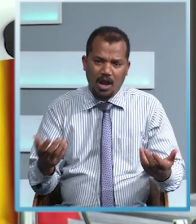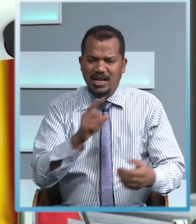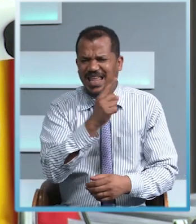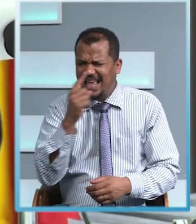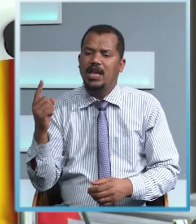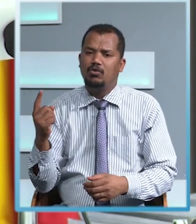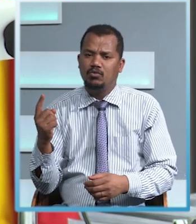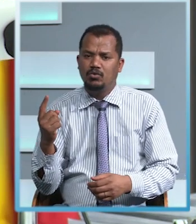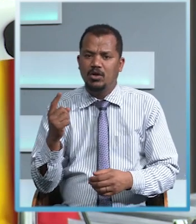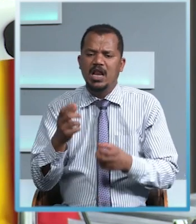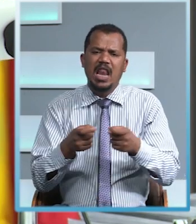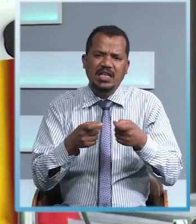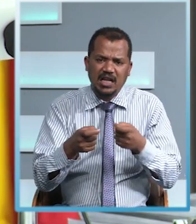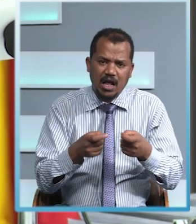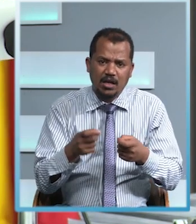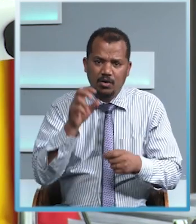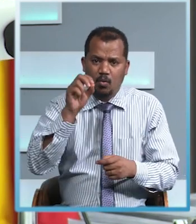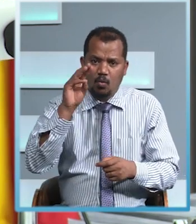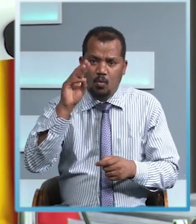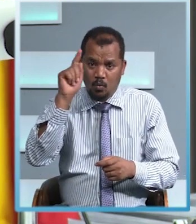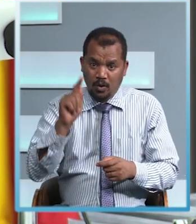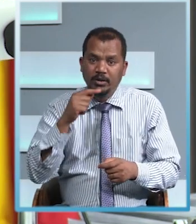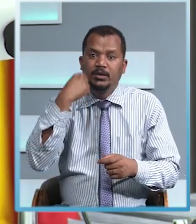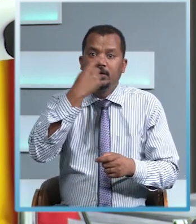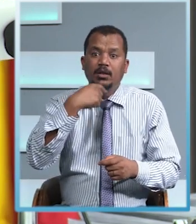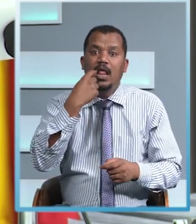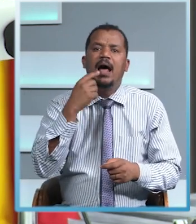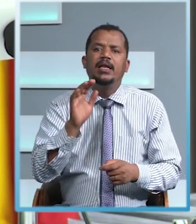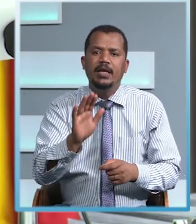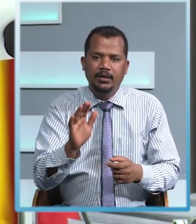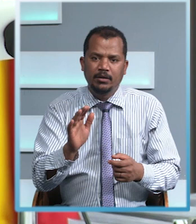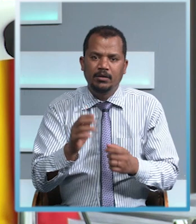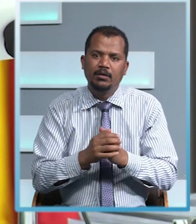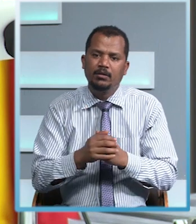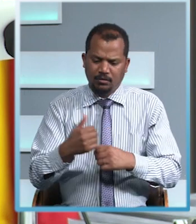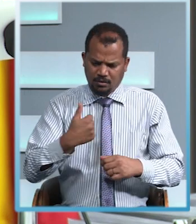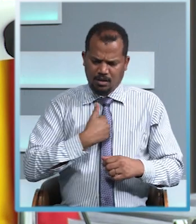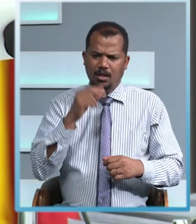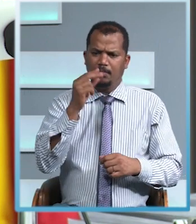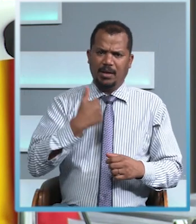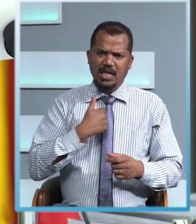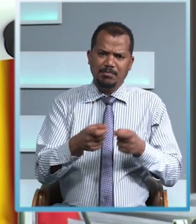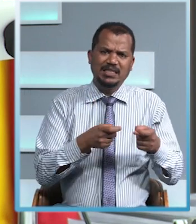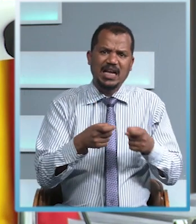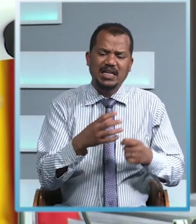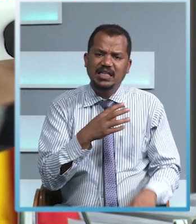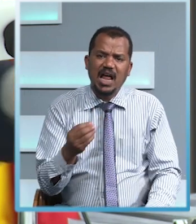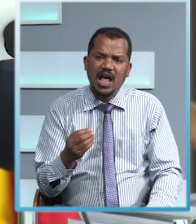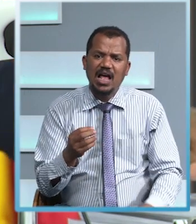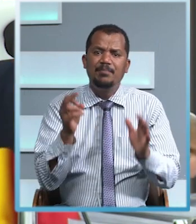ተለይተዋል፣ ለእያንዳንዱ ማለት ነው። ለአስተዳደር ወሰን፣ ለማንነት፣ ለአስተዳደር የራስን በራስ ማስተዳደር